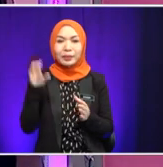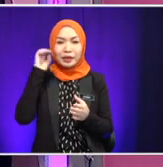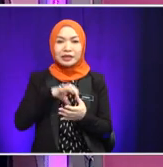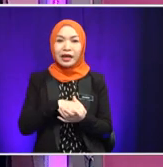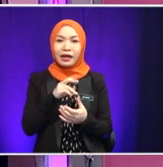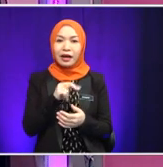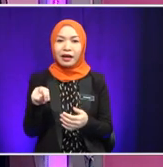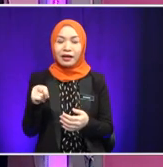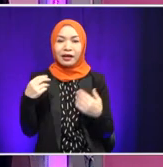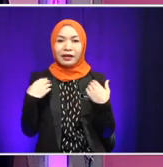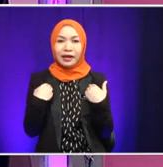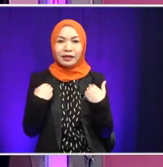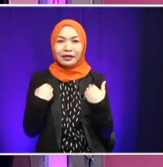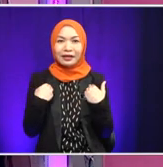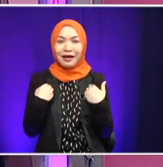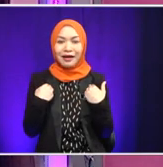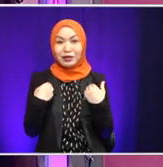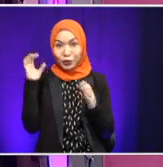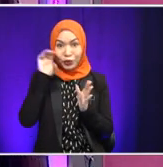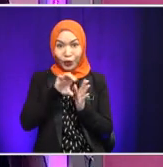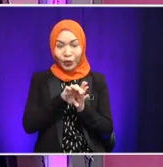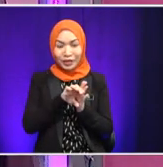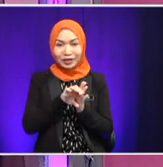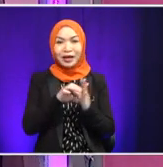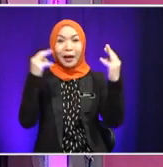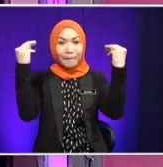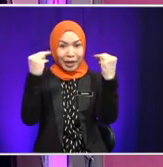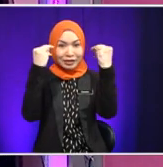majelis rumah terbuka bagaimana